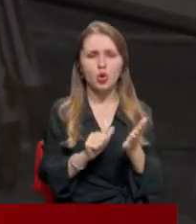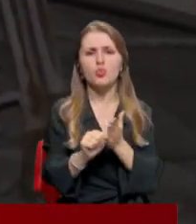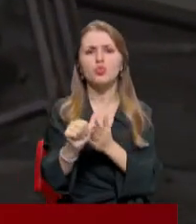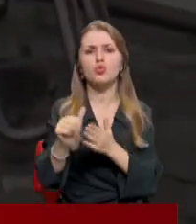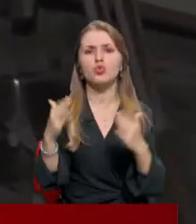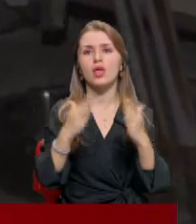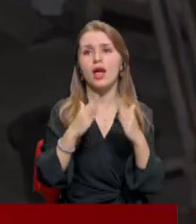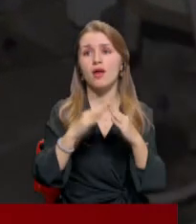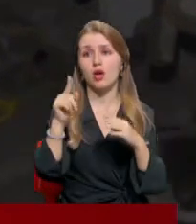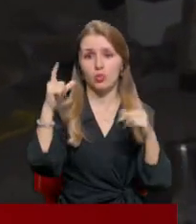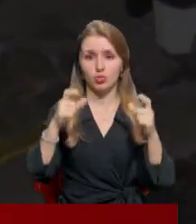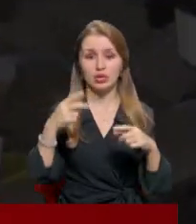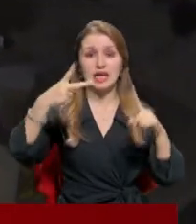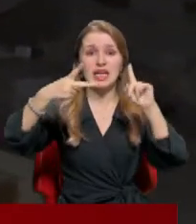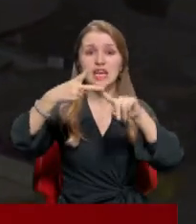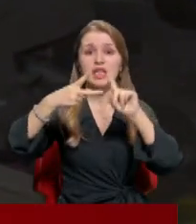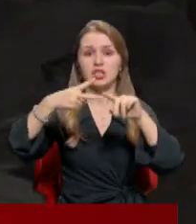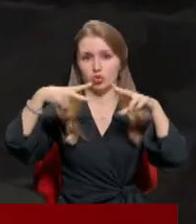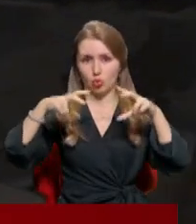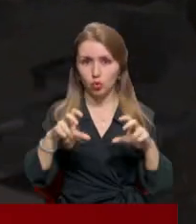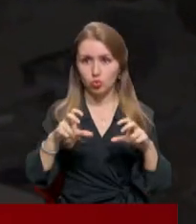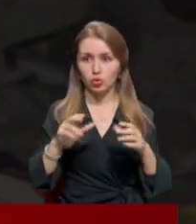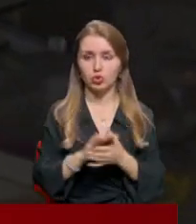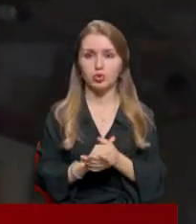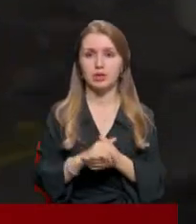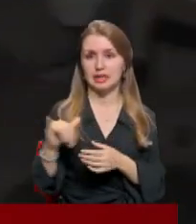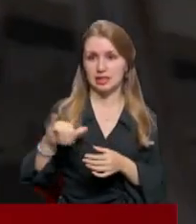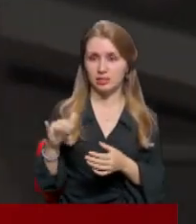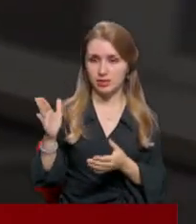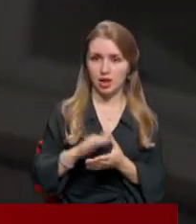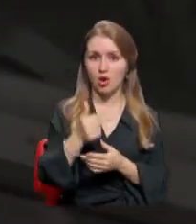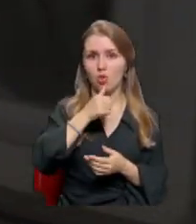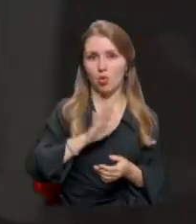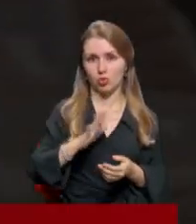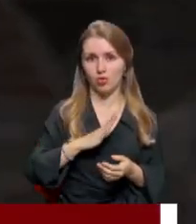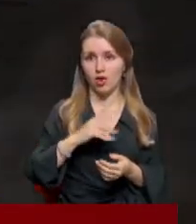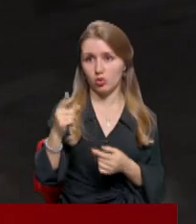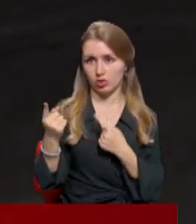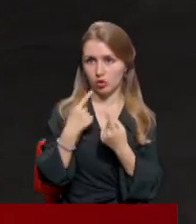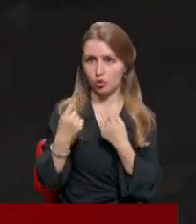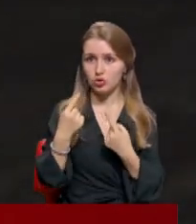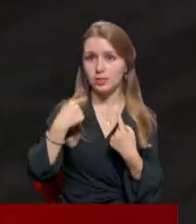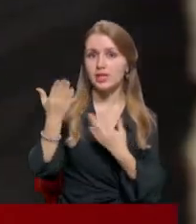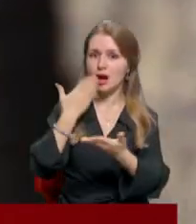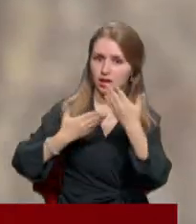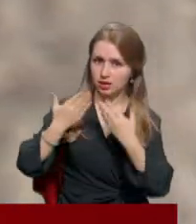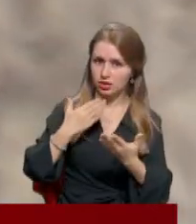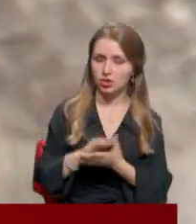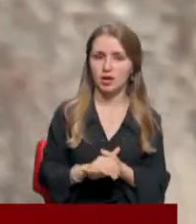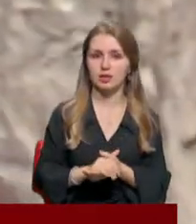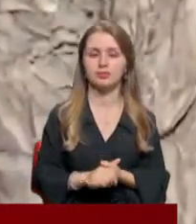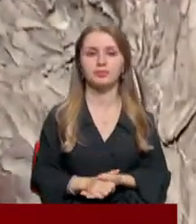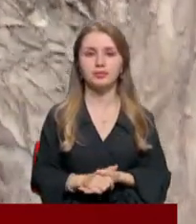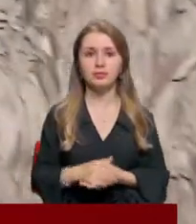evi burada duruyor. İkinci katta oturuyordu Gülsen Kapukaya. Yanımızda oğlu var. Oğluyla konuşacağız. O da bize anlatacak durumu.